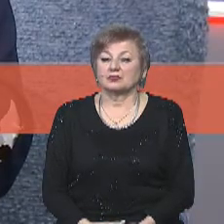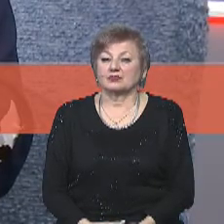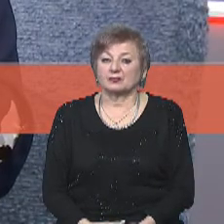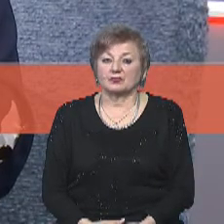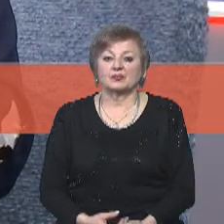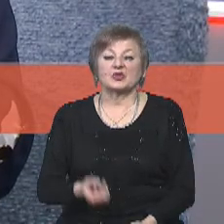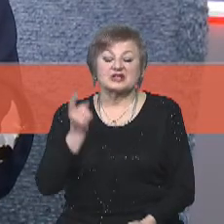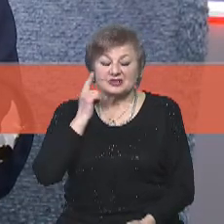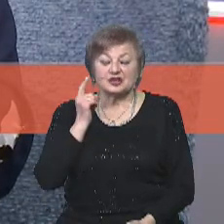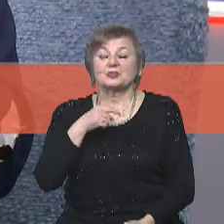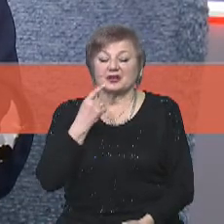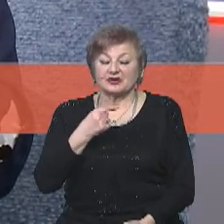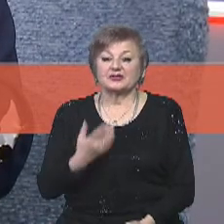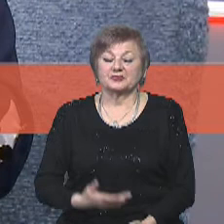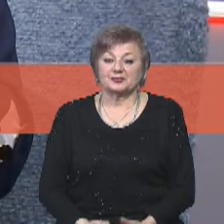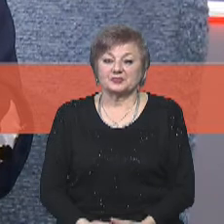Ми вас чуємо,